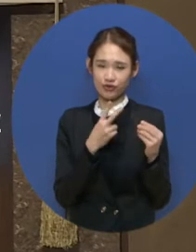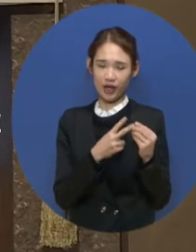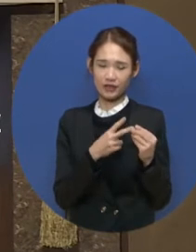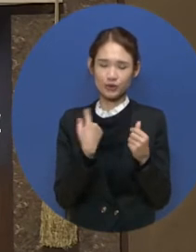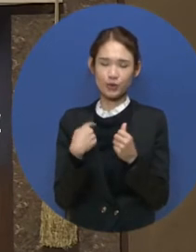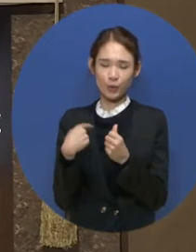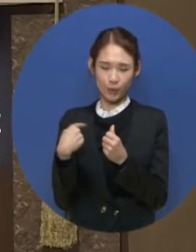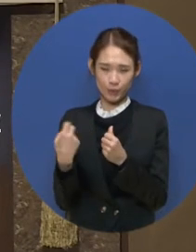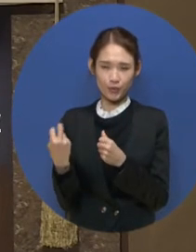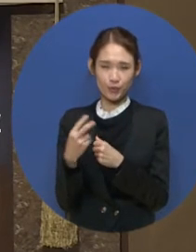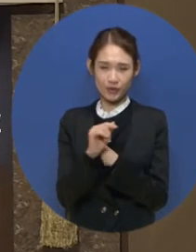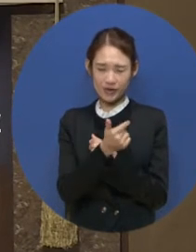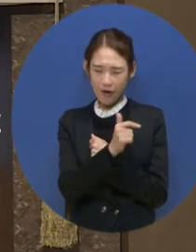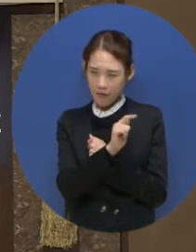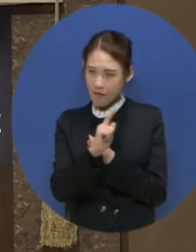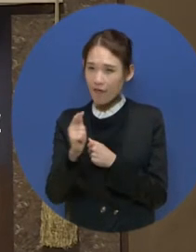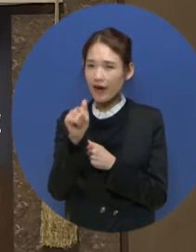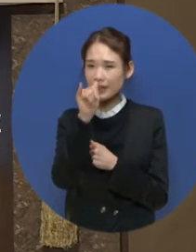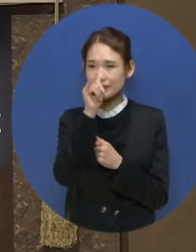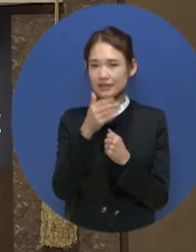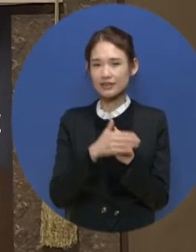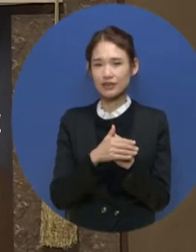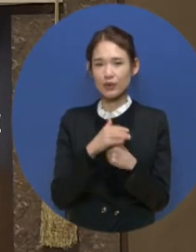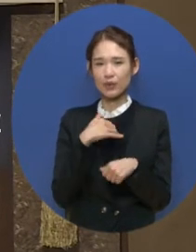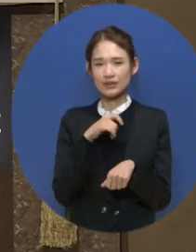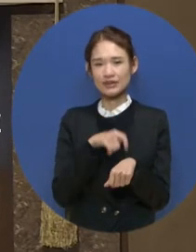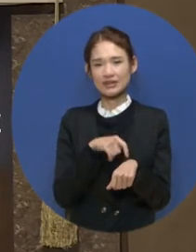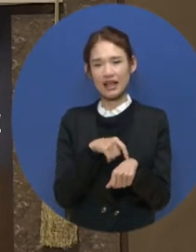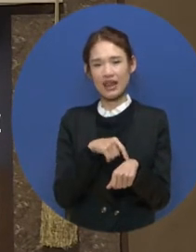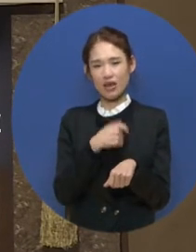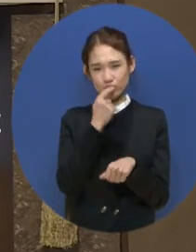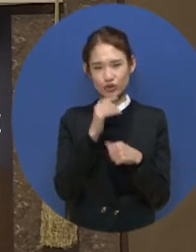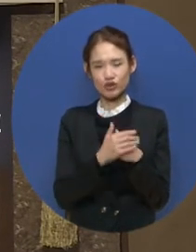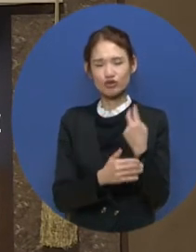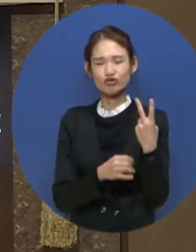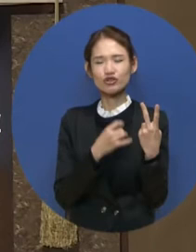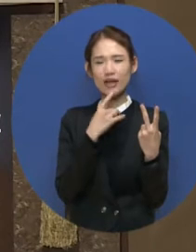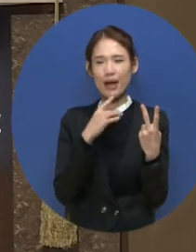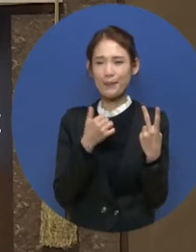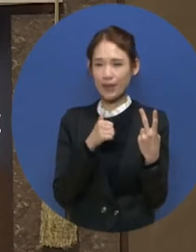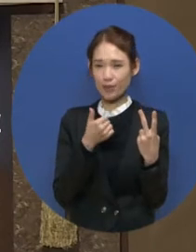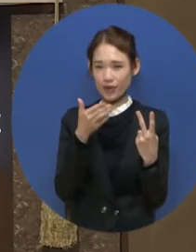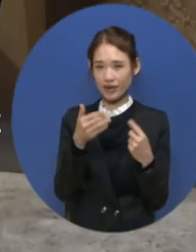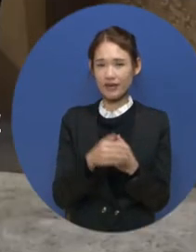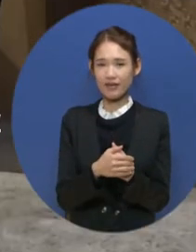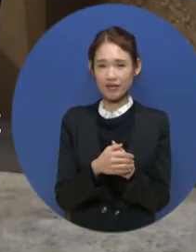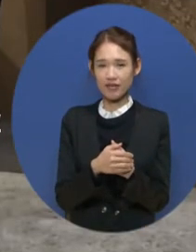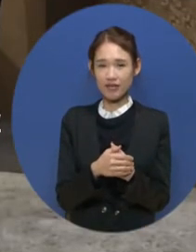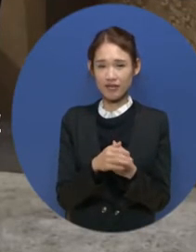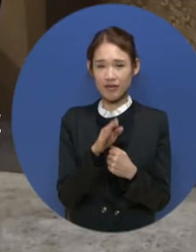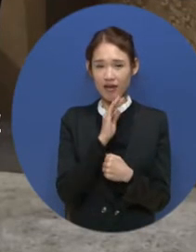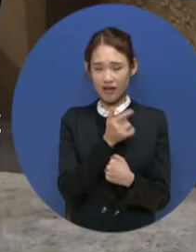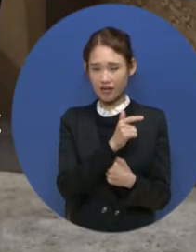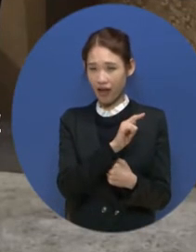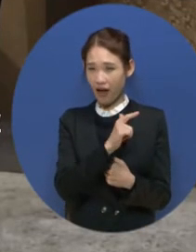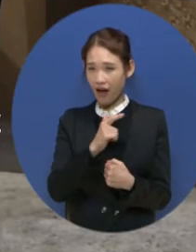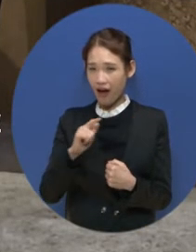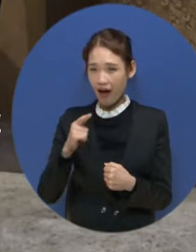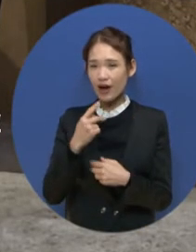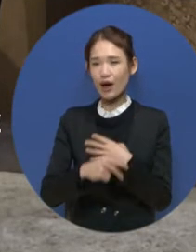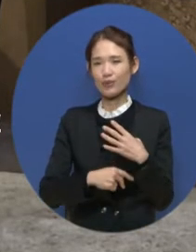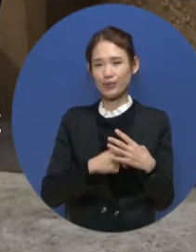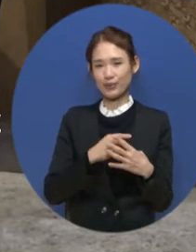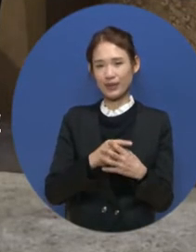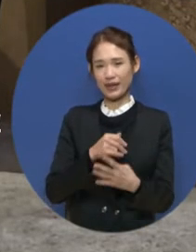교육에 대해 여러 가지가 있는데 오늘은 시간 간격이 3 또 격 2개만 쓰게 돼 그래서 정말 다양한 여러 프로그램들을 많이